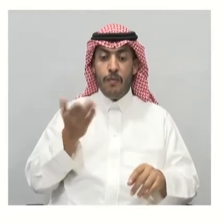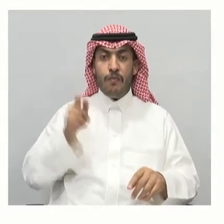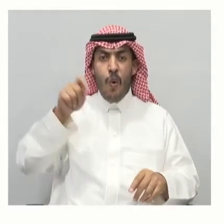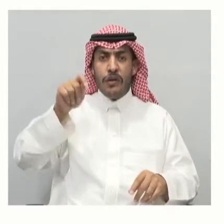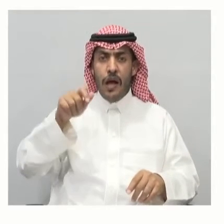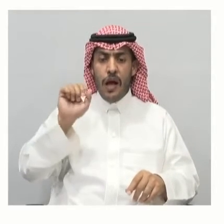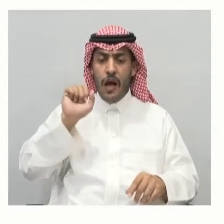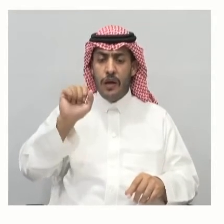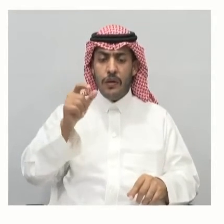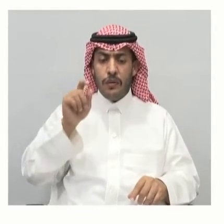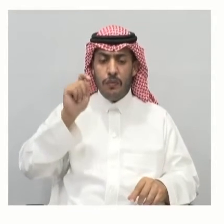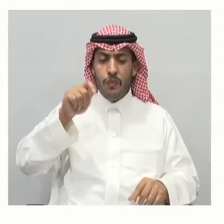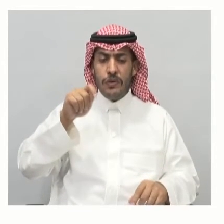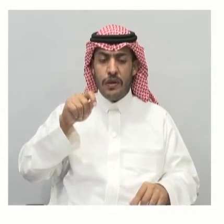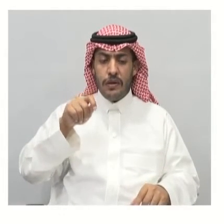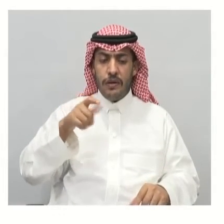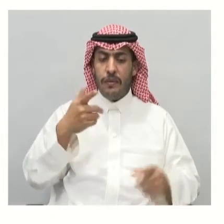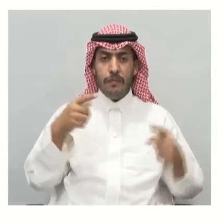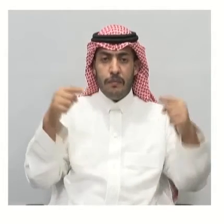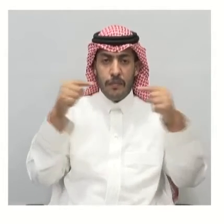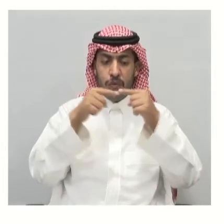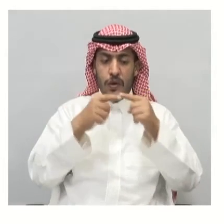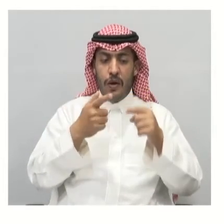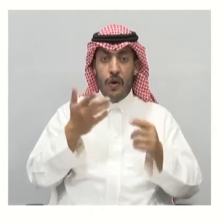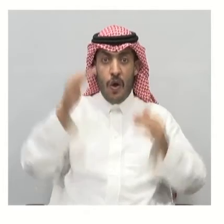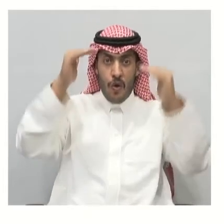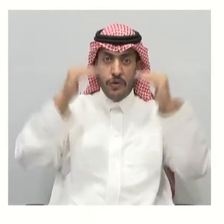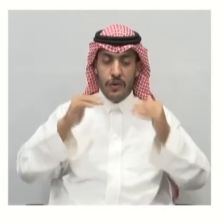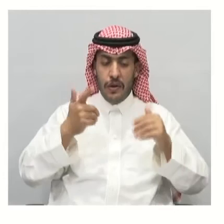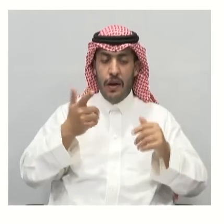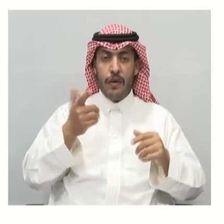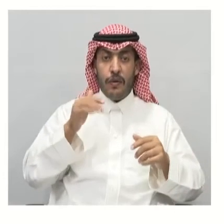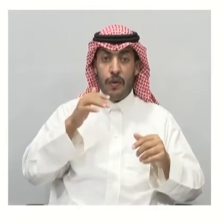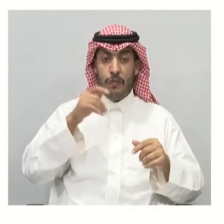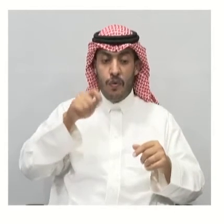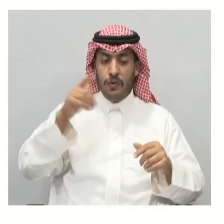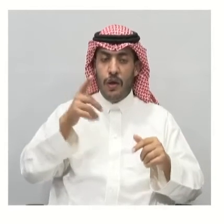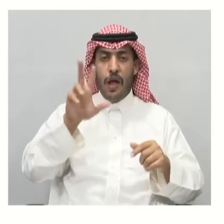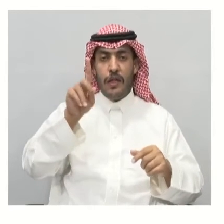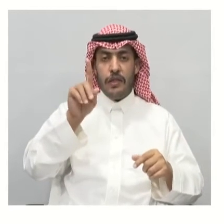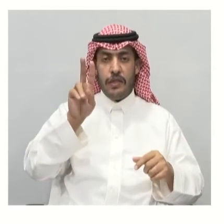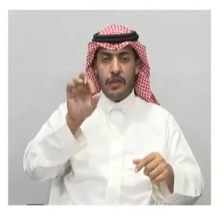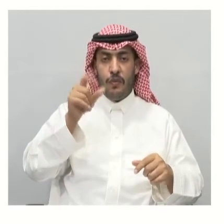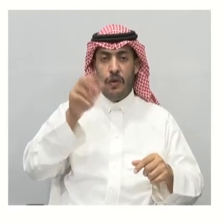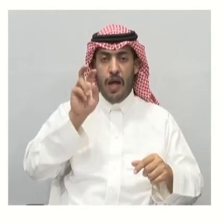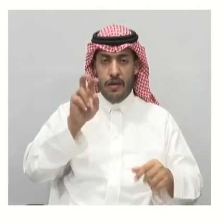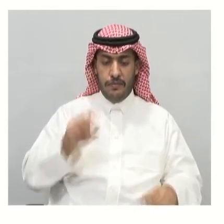عليه السلام ممتاز نزل على النبي موسى عليه السلام